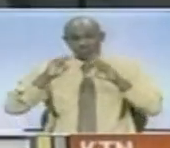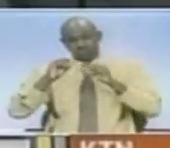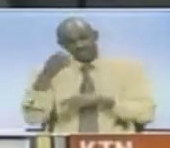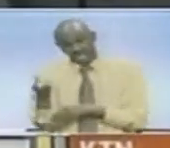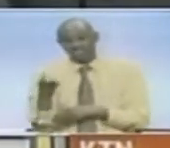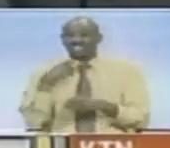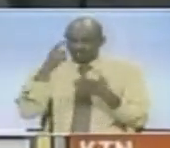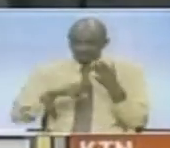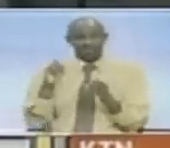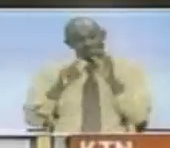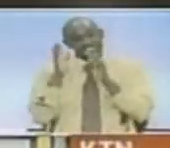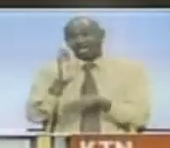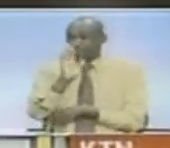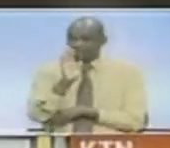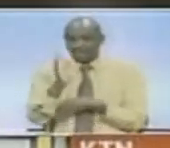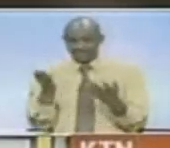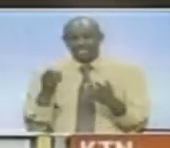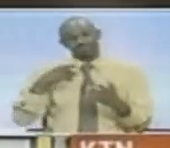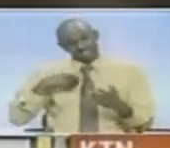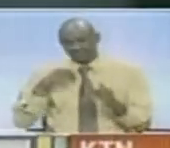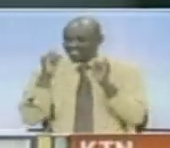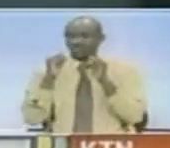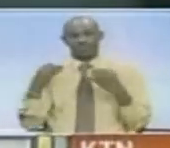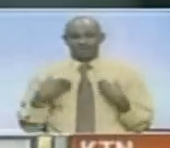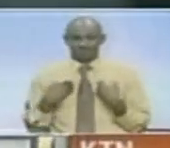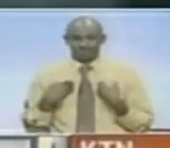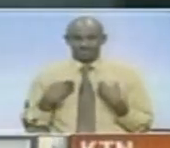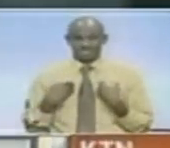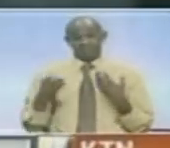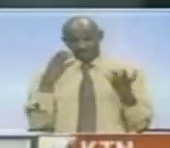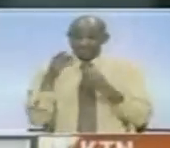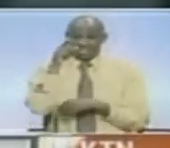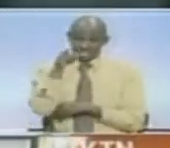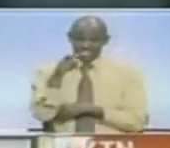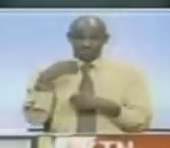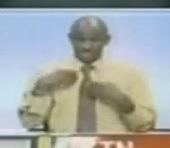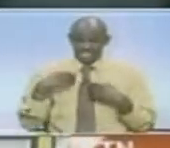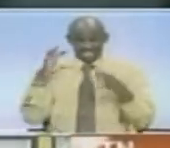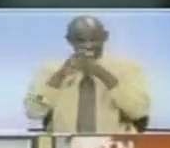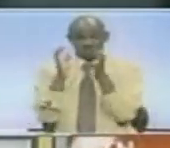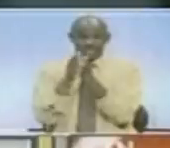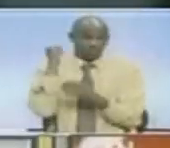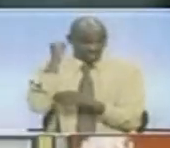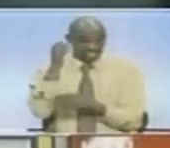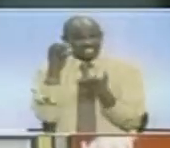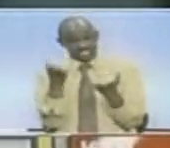sasa waziri wako Olelenku ana mapya zaidi. Whether this is linked to politics or